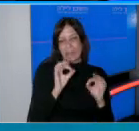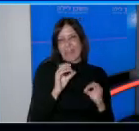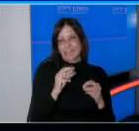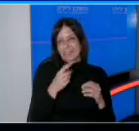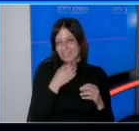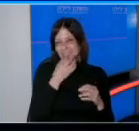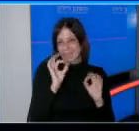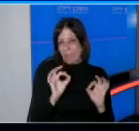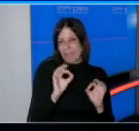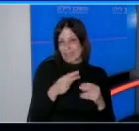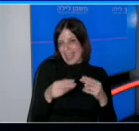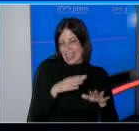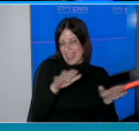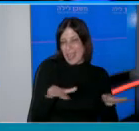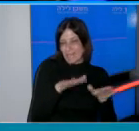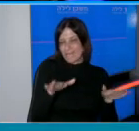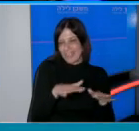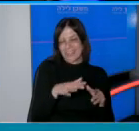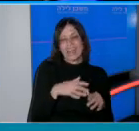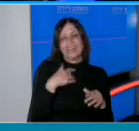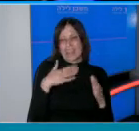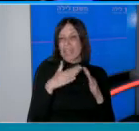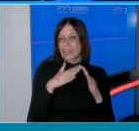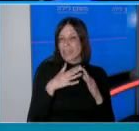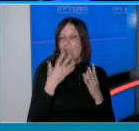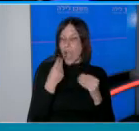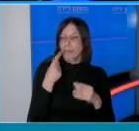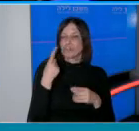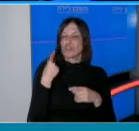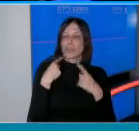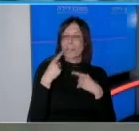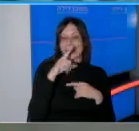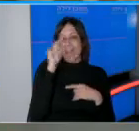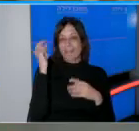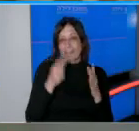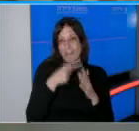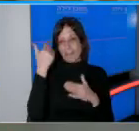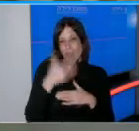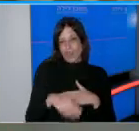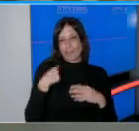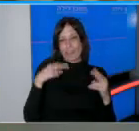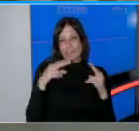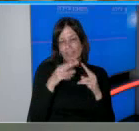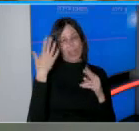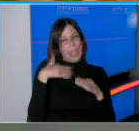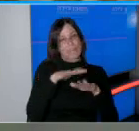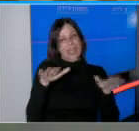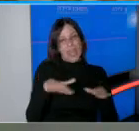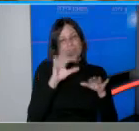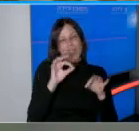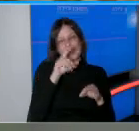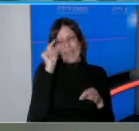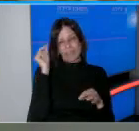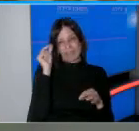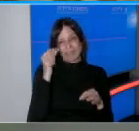הים. ממש ליד הים. אבל גרתי הרבה שנים בתל אביב, ופעם האחרונה שנפגשנו זה היה בים של תל אביב. נכון. אז